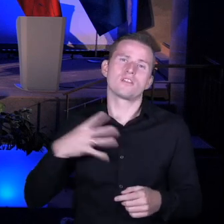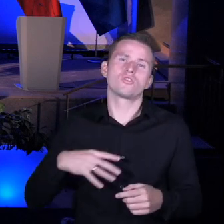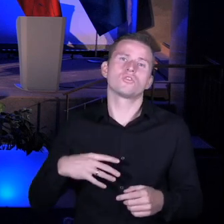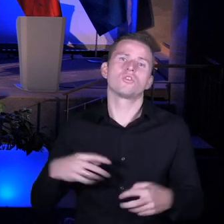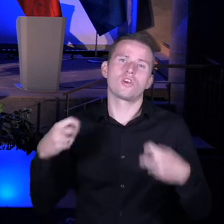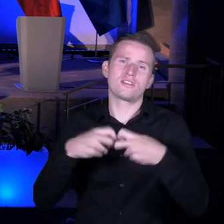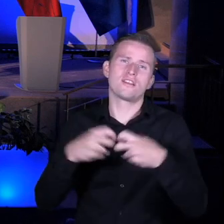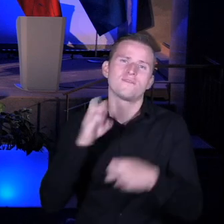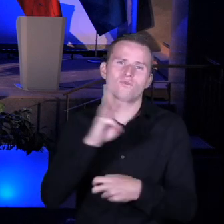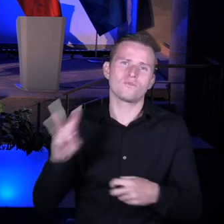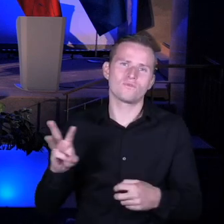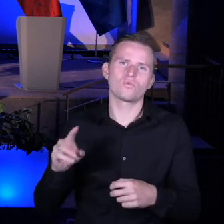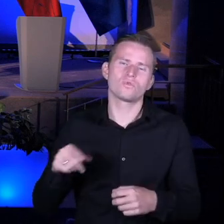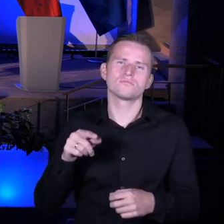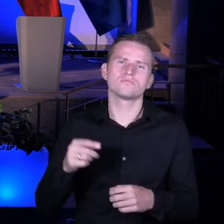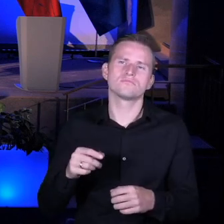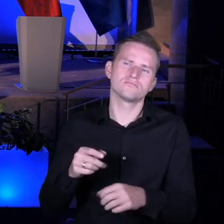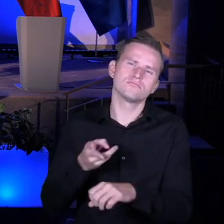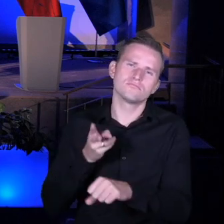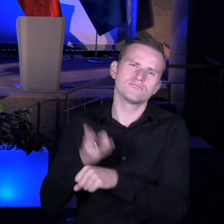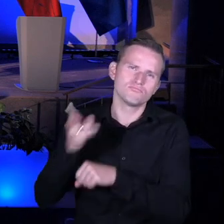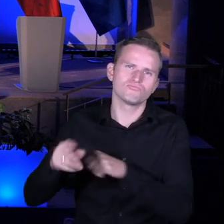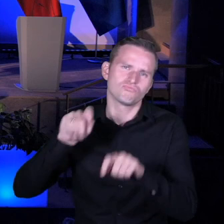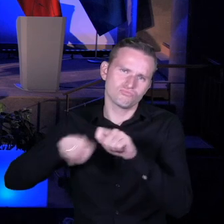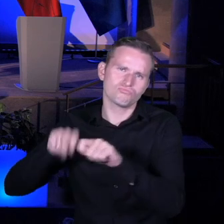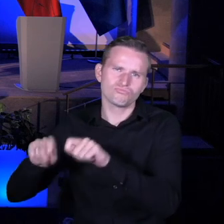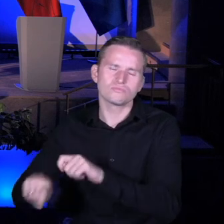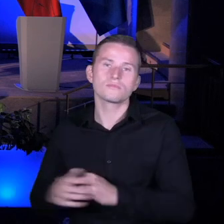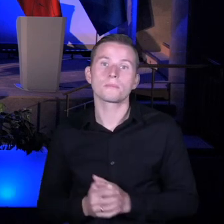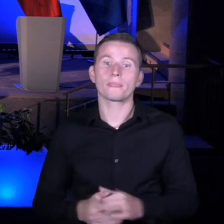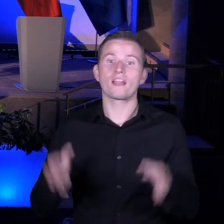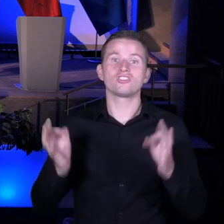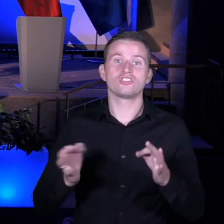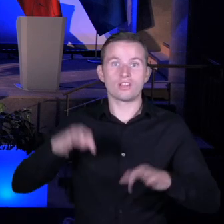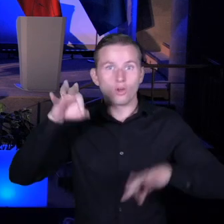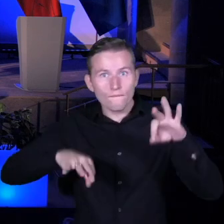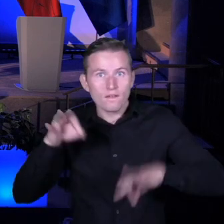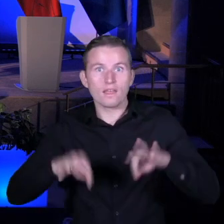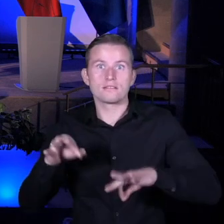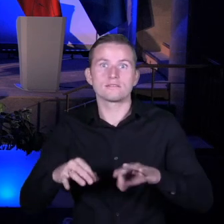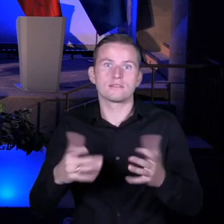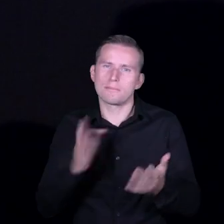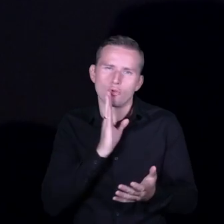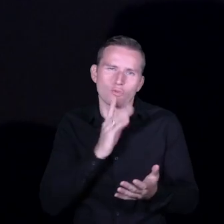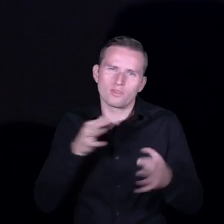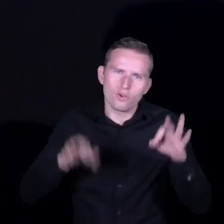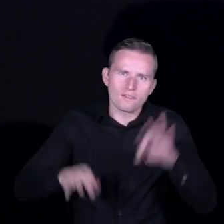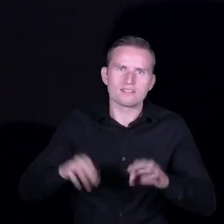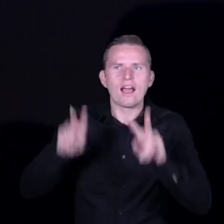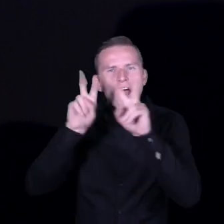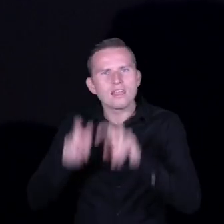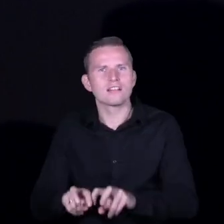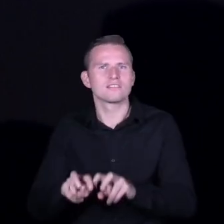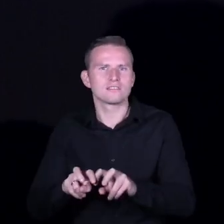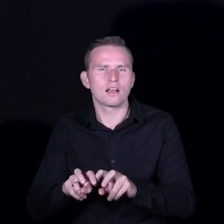szczegółowych informacji na ten temat, ale w tego typu debatach jak dzisiaj albo w analizie tych czynników